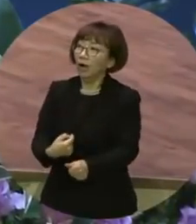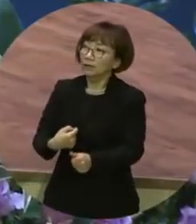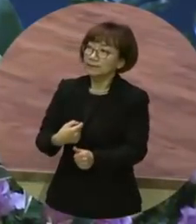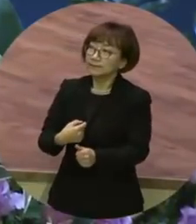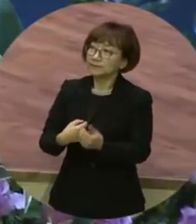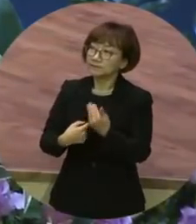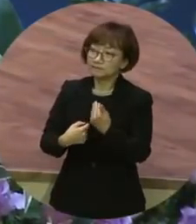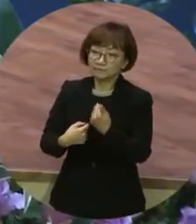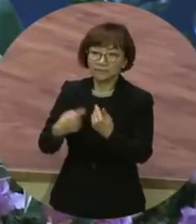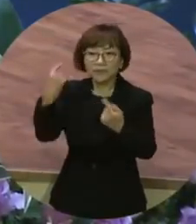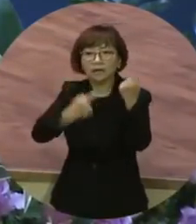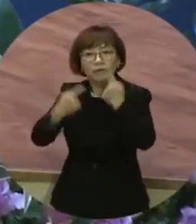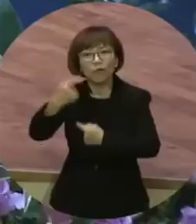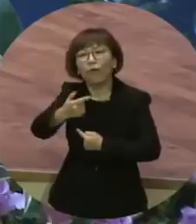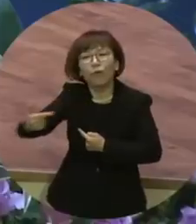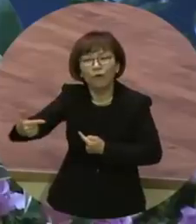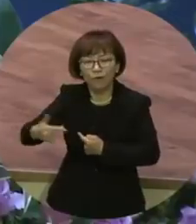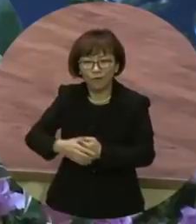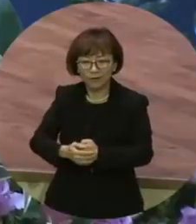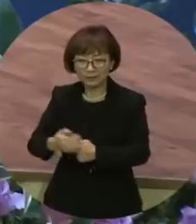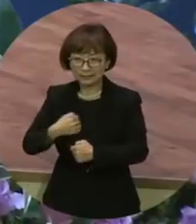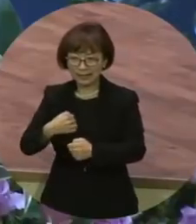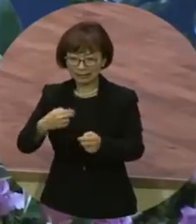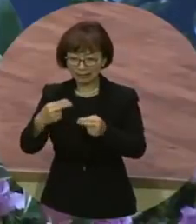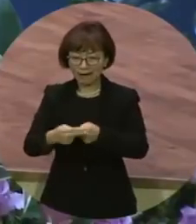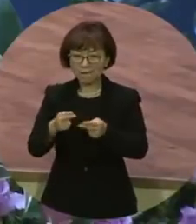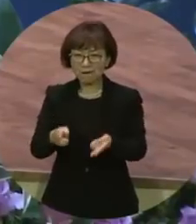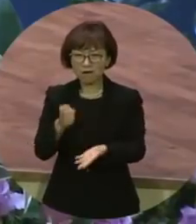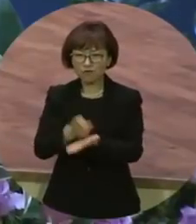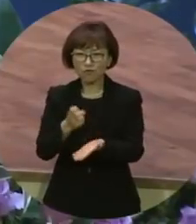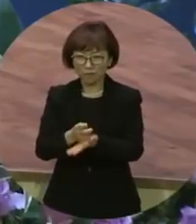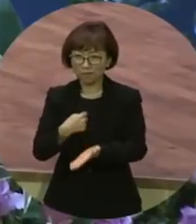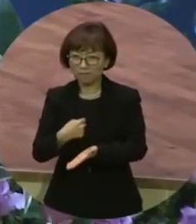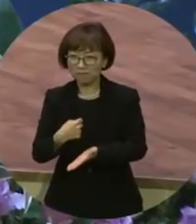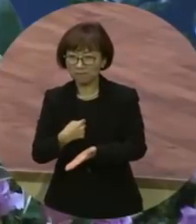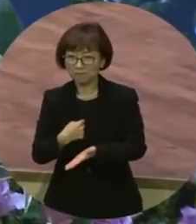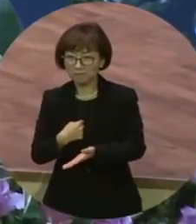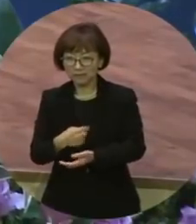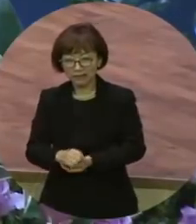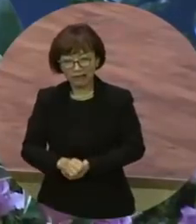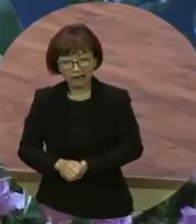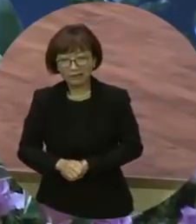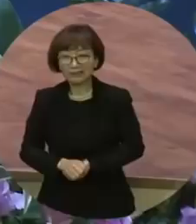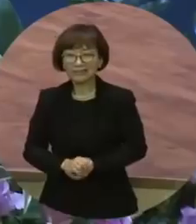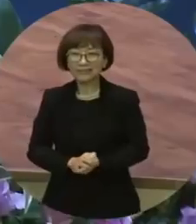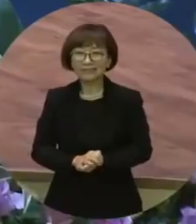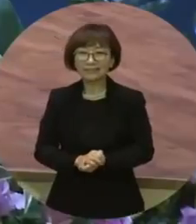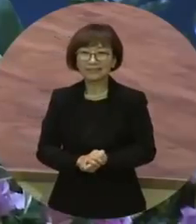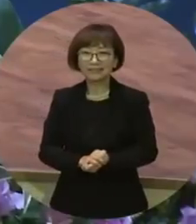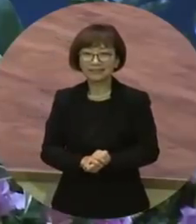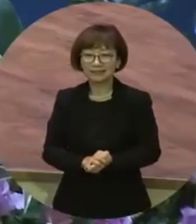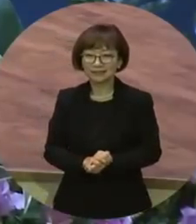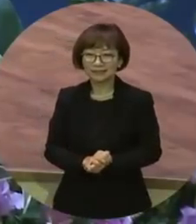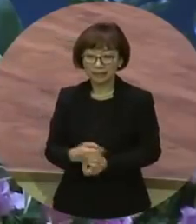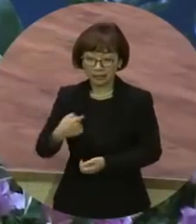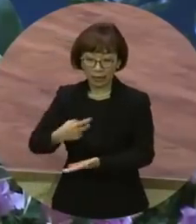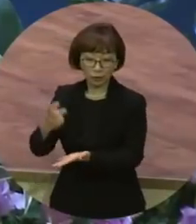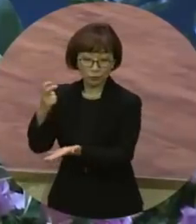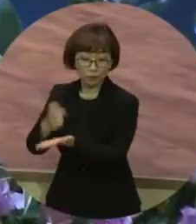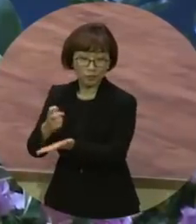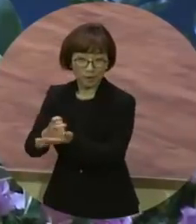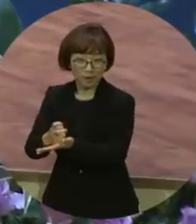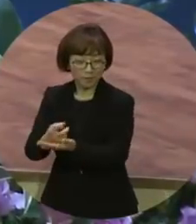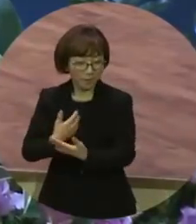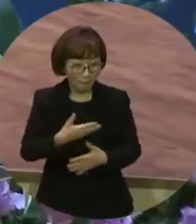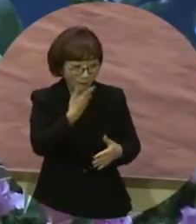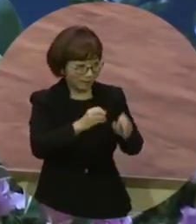그렇게 되더라고요. 제 깊이 있는 그 율법에 이 복음이 딱 깨지는 게 아니라 합쳐져 버리니까요. 전도